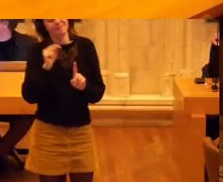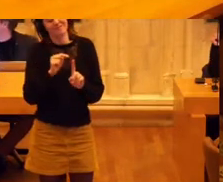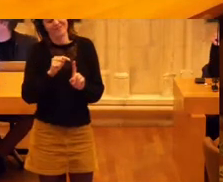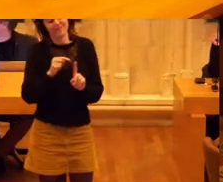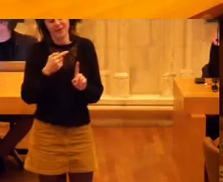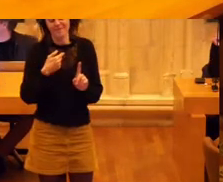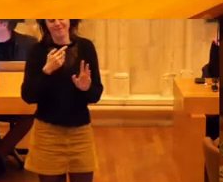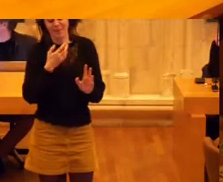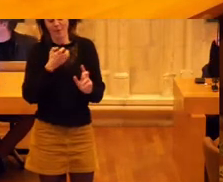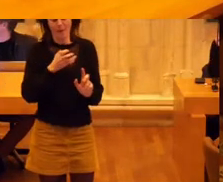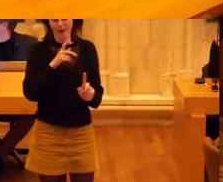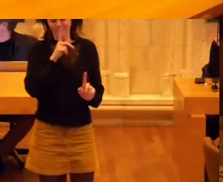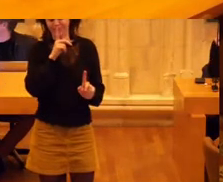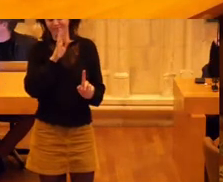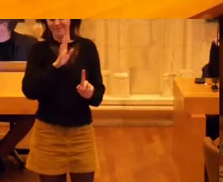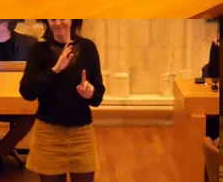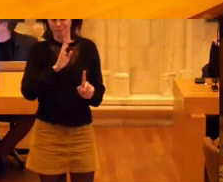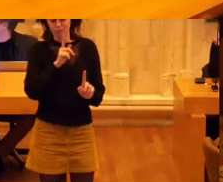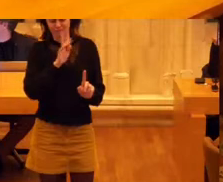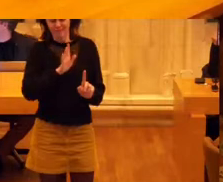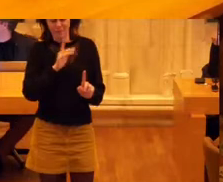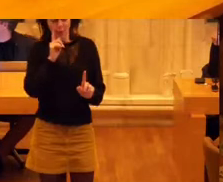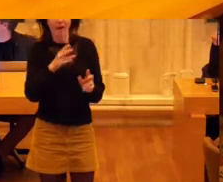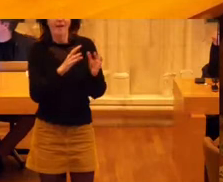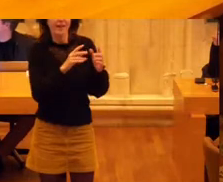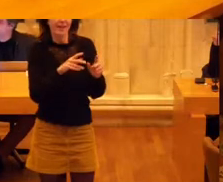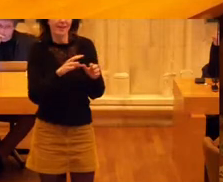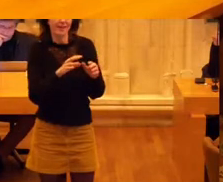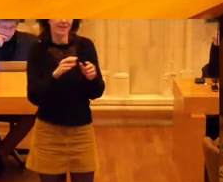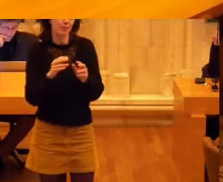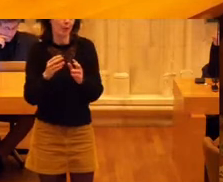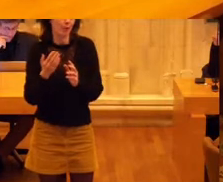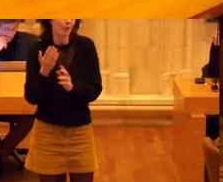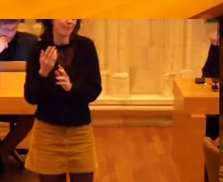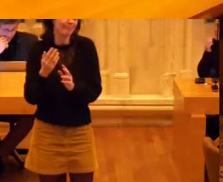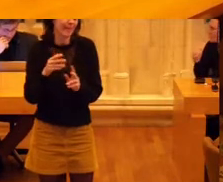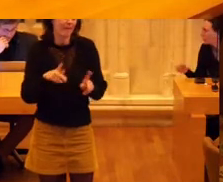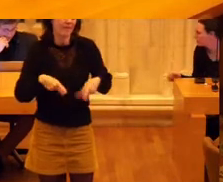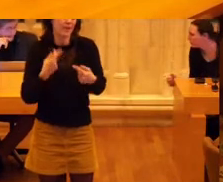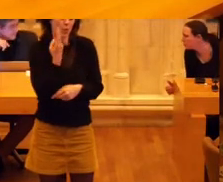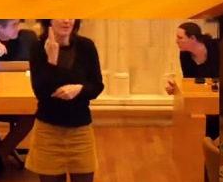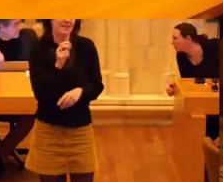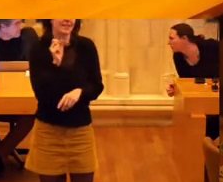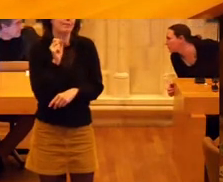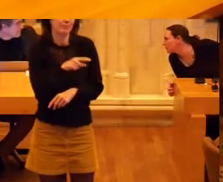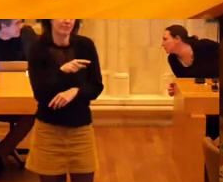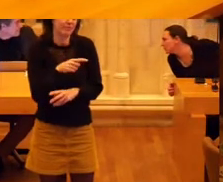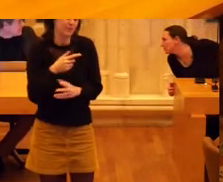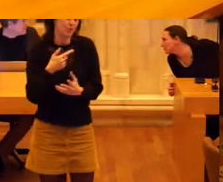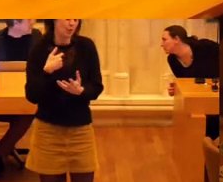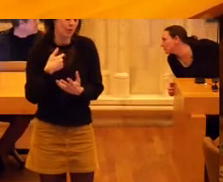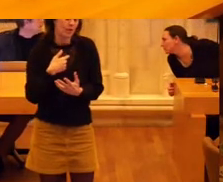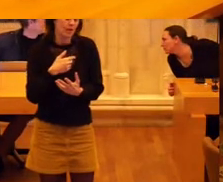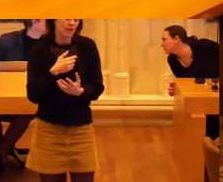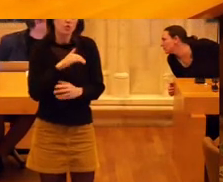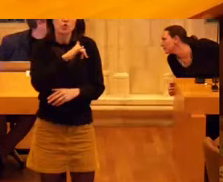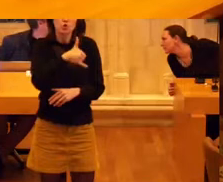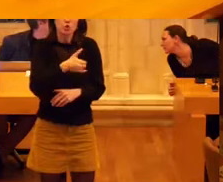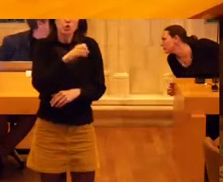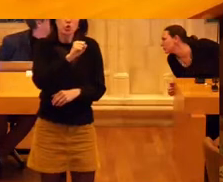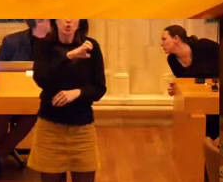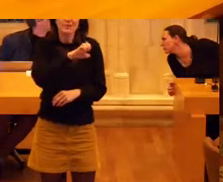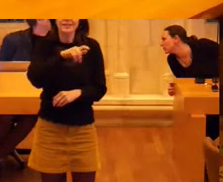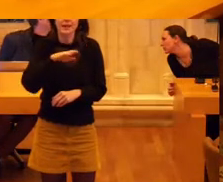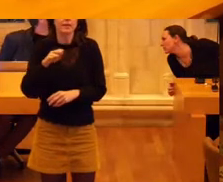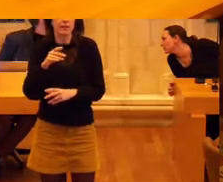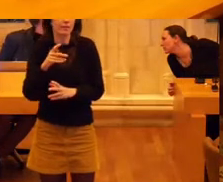avec sa vie d'universitaire. Voilà. Nous y pensons, à Josette Bénard.